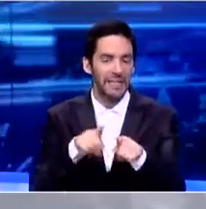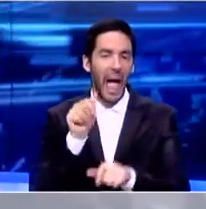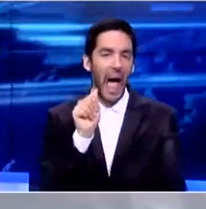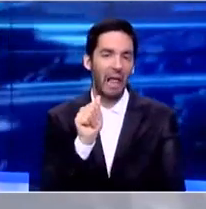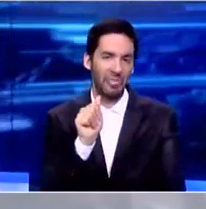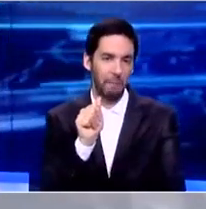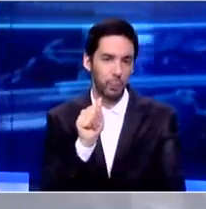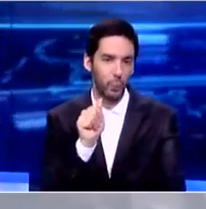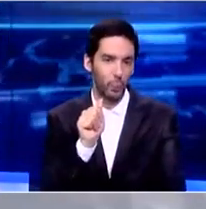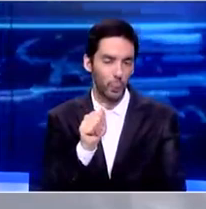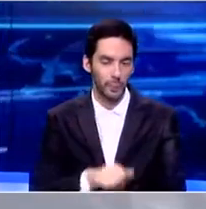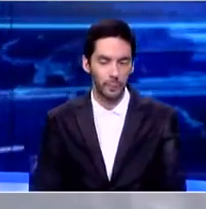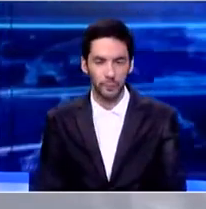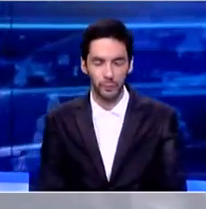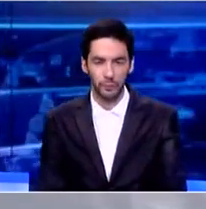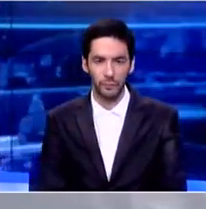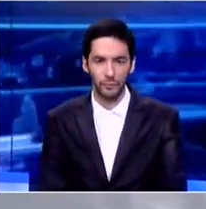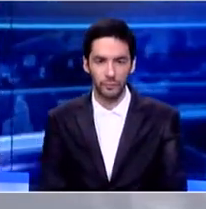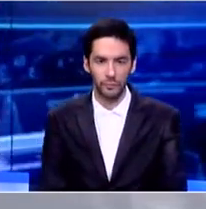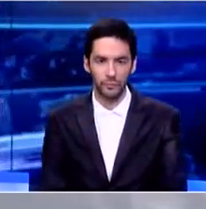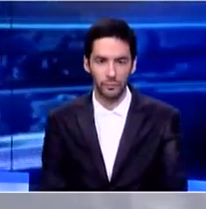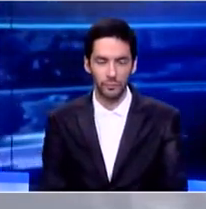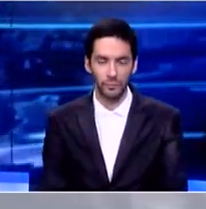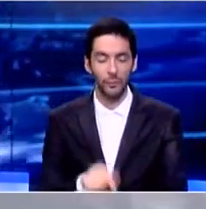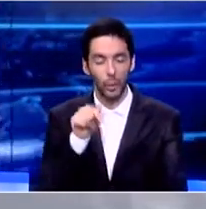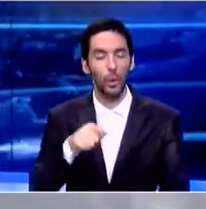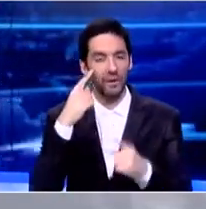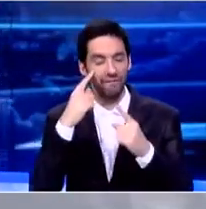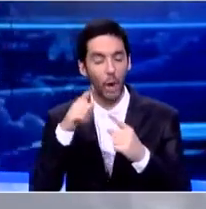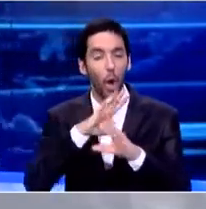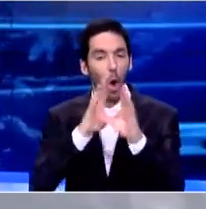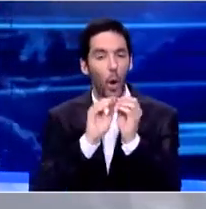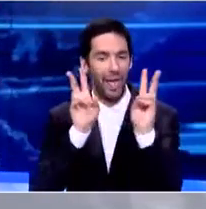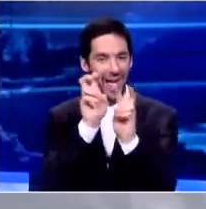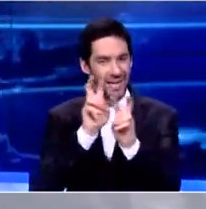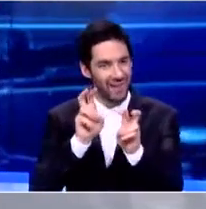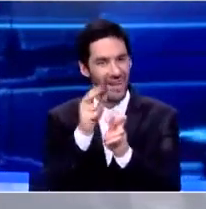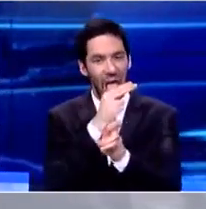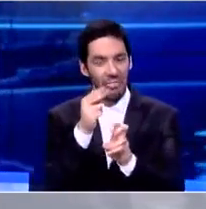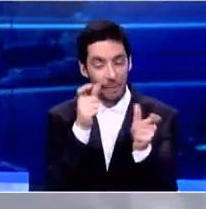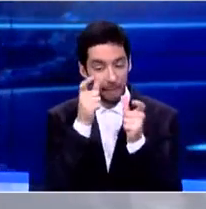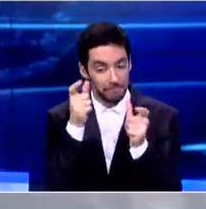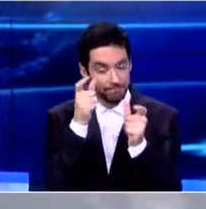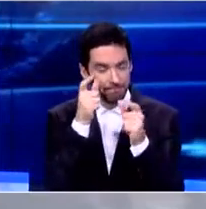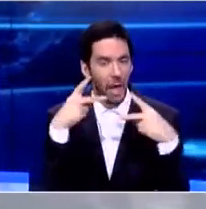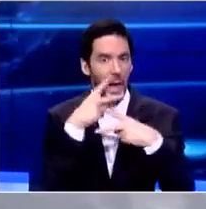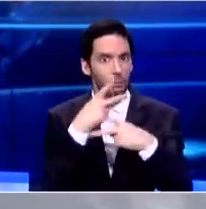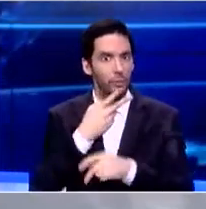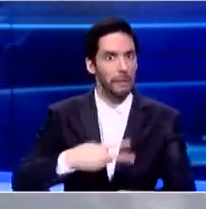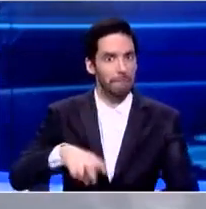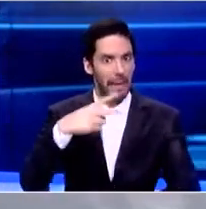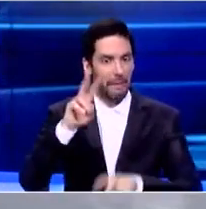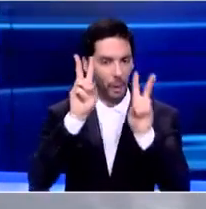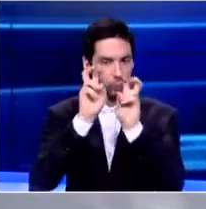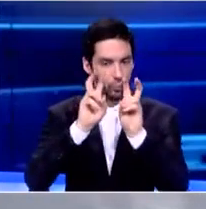και αυτό προφανώς μας δημιουργεί μια ανησυχία για αυτήν την γεωγραφική κατανομή των περιστατικών.